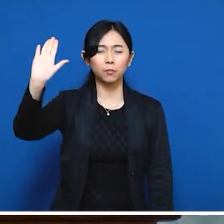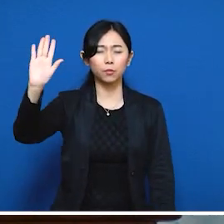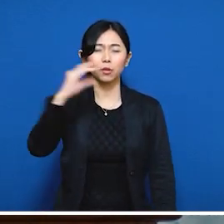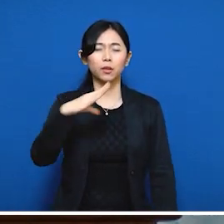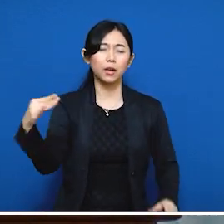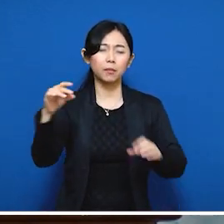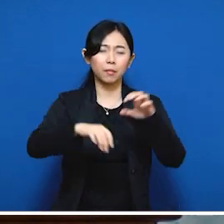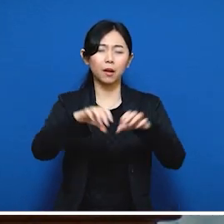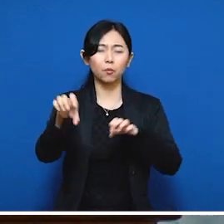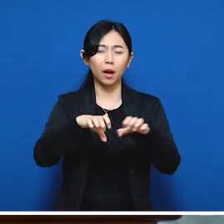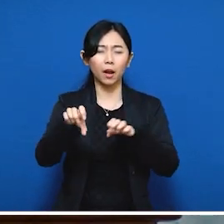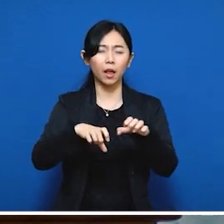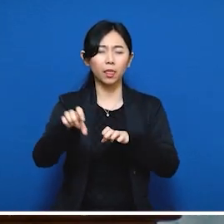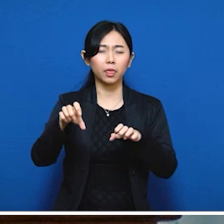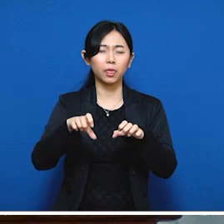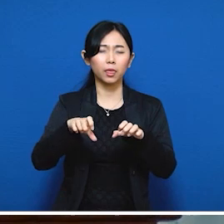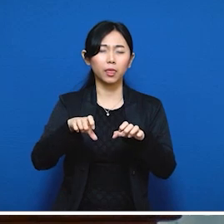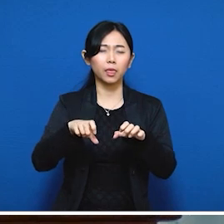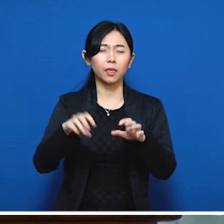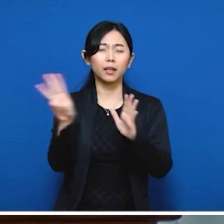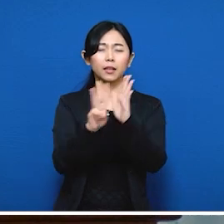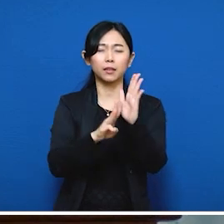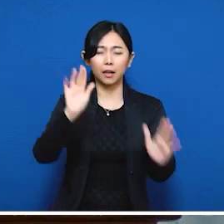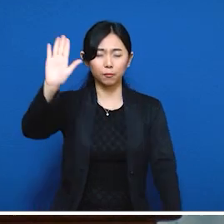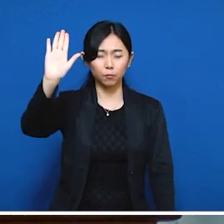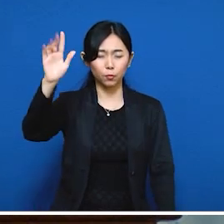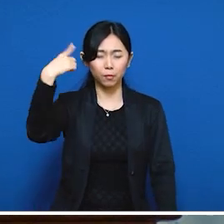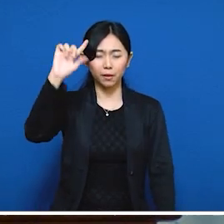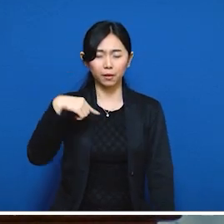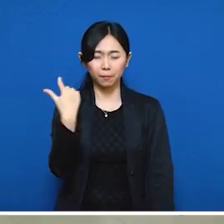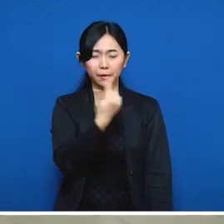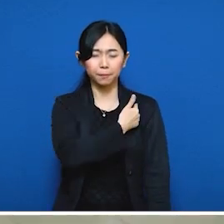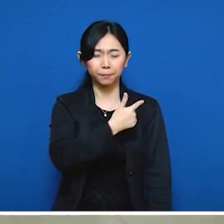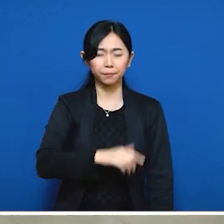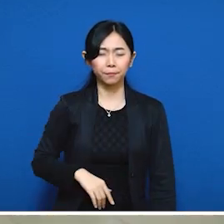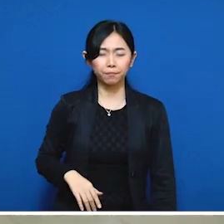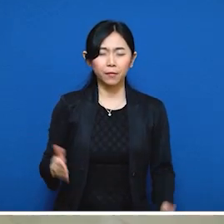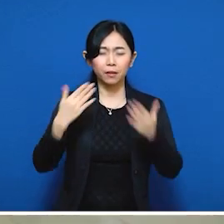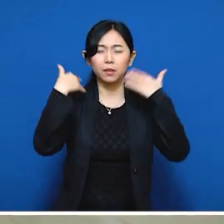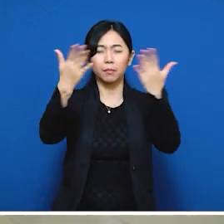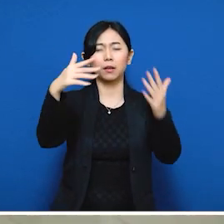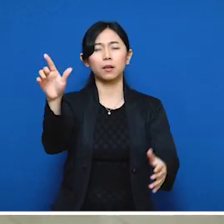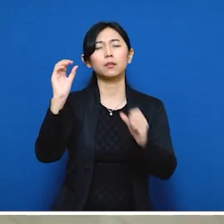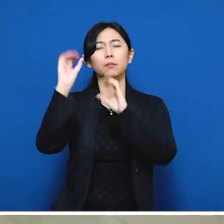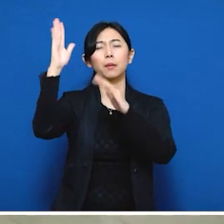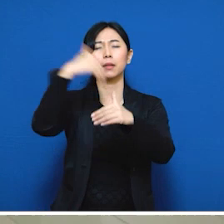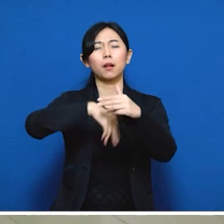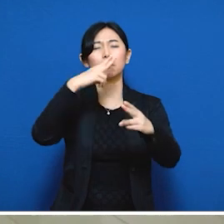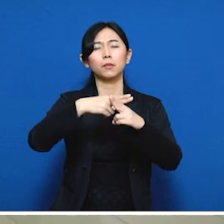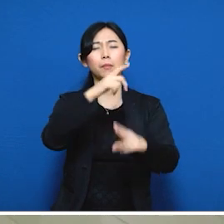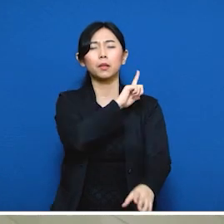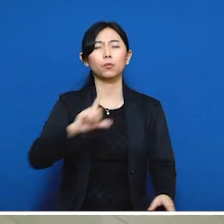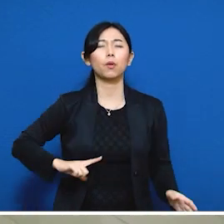dan melakukan apa yang Kau kehendaki bagi kami. Terima kasih ya Bapa, di dalam